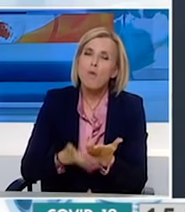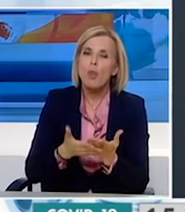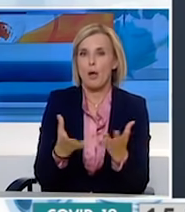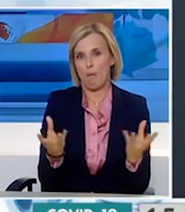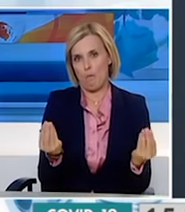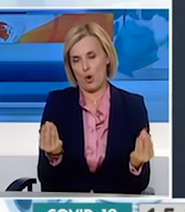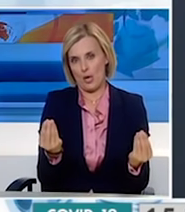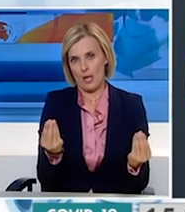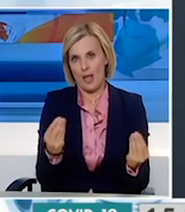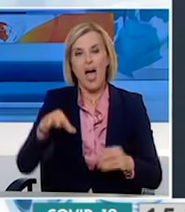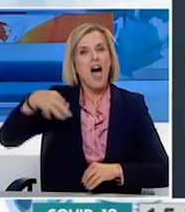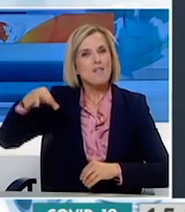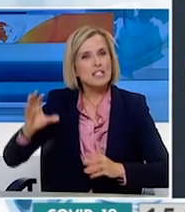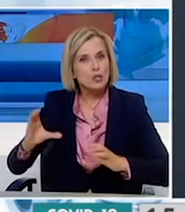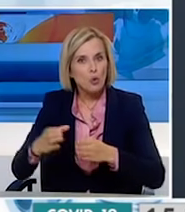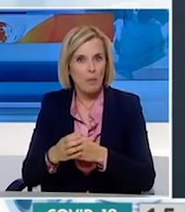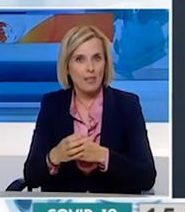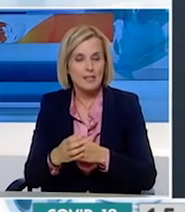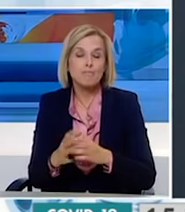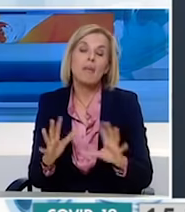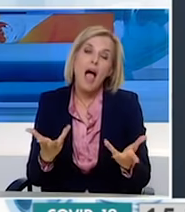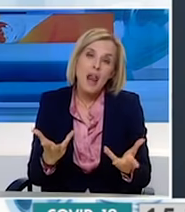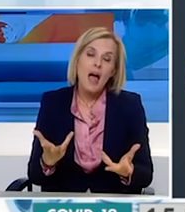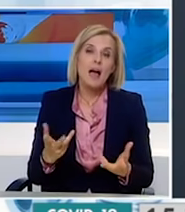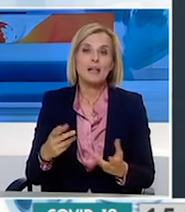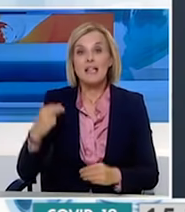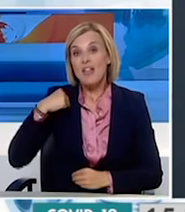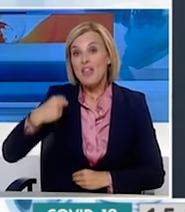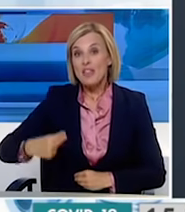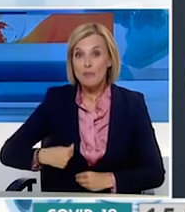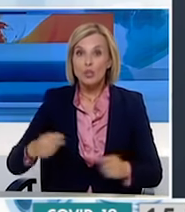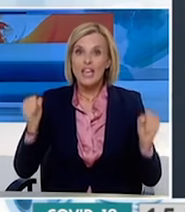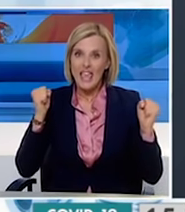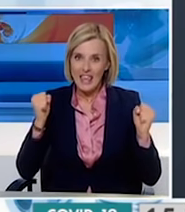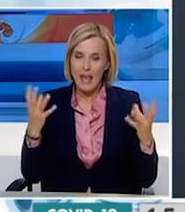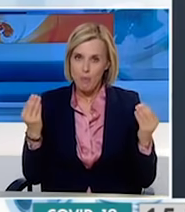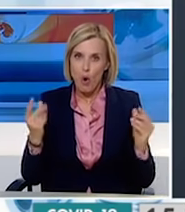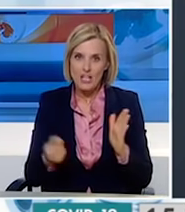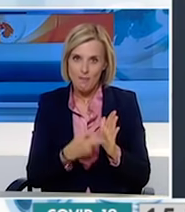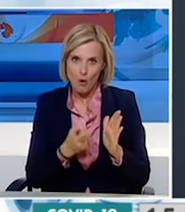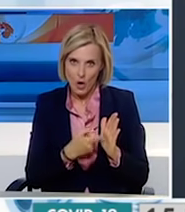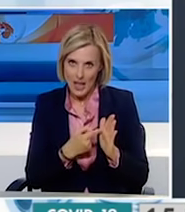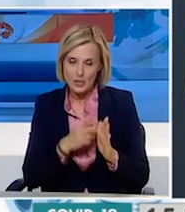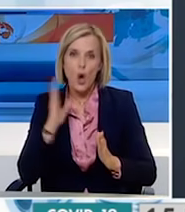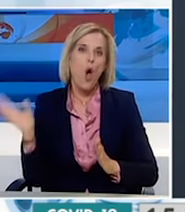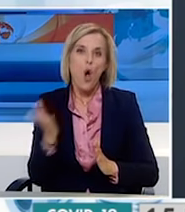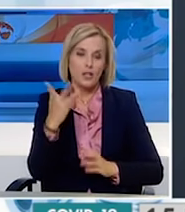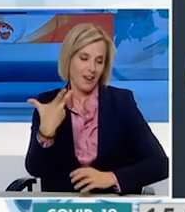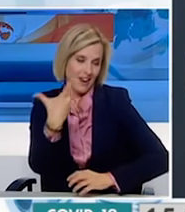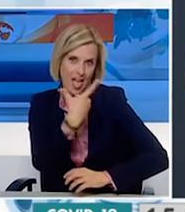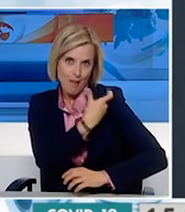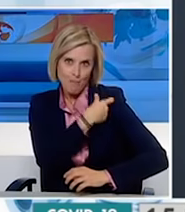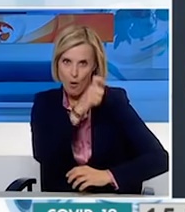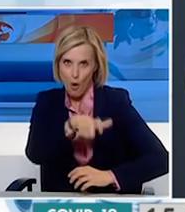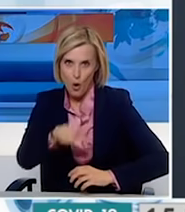μιλάμε. Δηλαδή, πάντα στην δημόσια υγεία υπάρχει και αυτό που λέμε που δεν φαίνεται, το όφελος που δεν είδες. Που έλεγε ο αείμνηστος